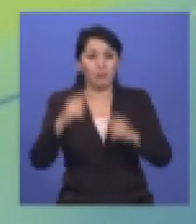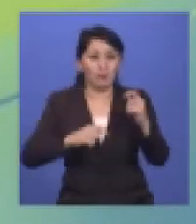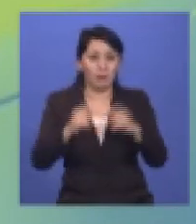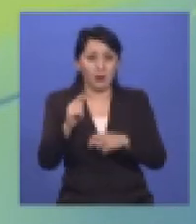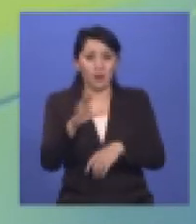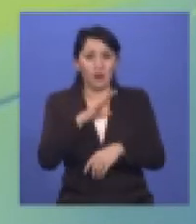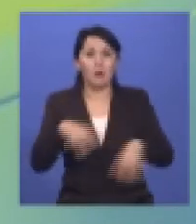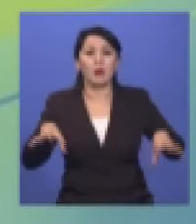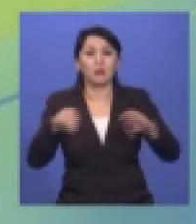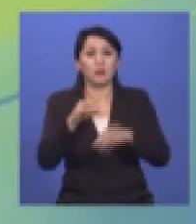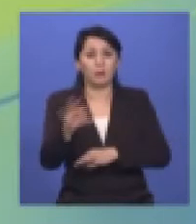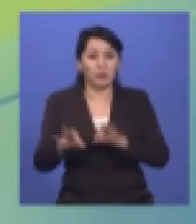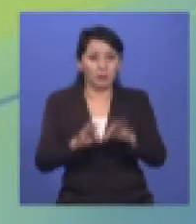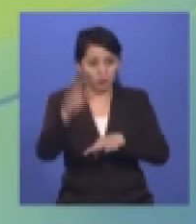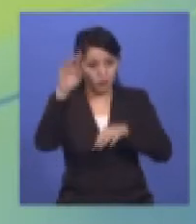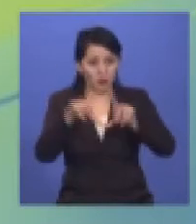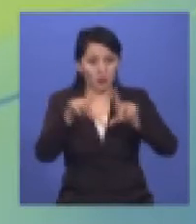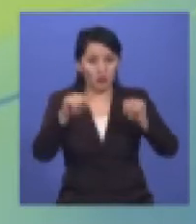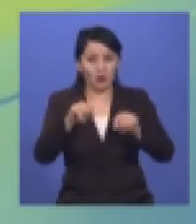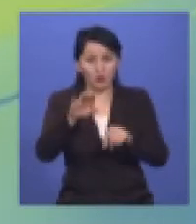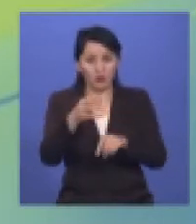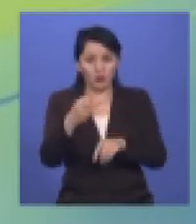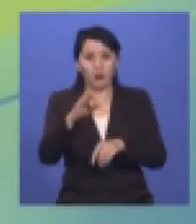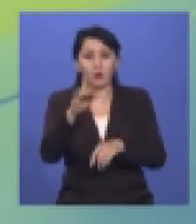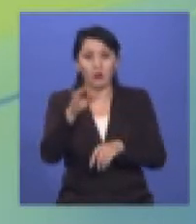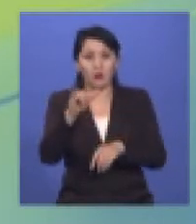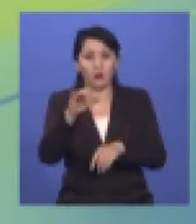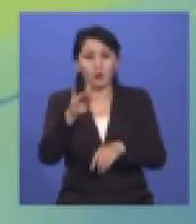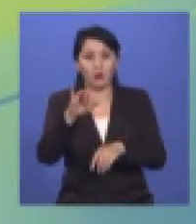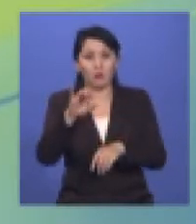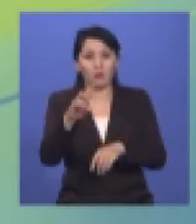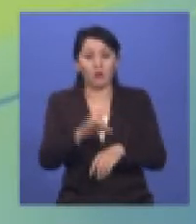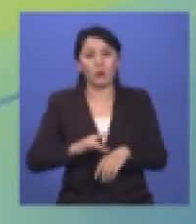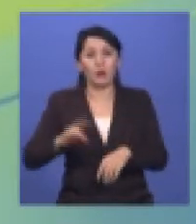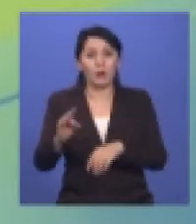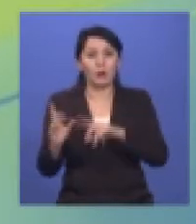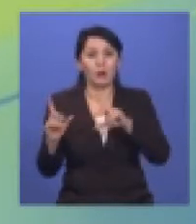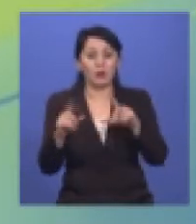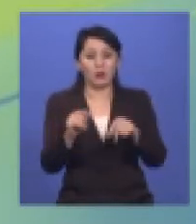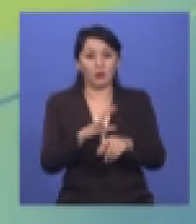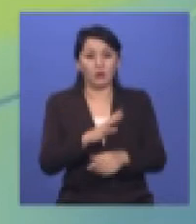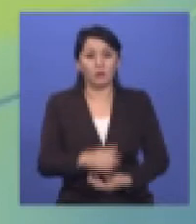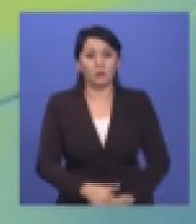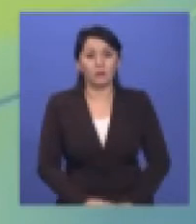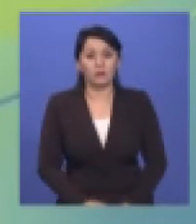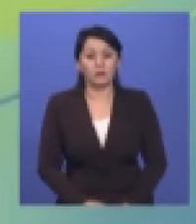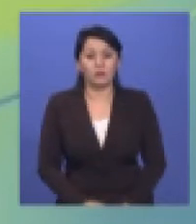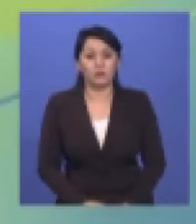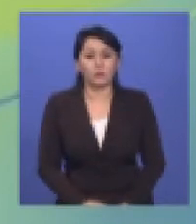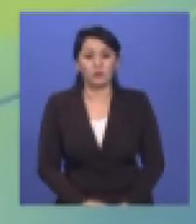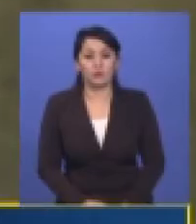басталды. Бірегей жоба аясында мектеп оқушылары Бурабайға, Айыртау және Мағжан Жұмабаев аудандарына аттанады.